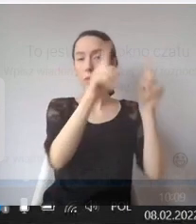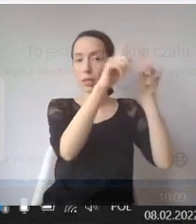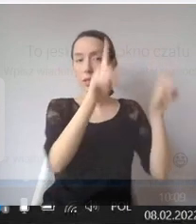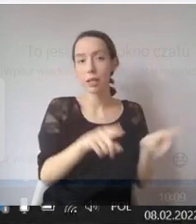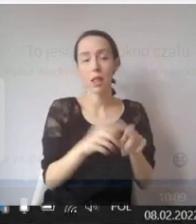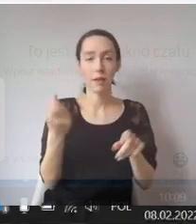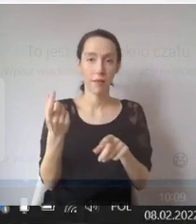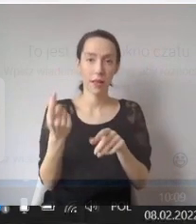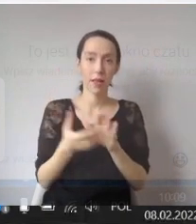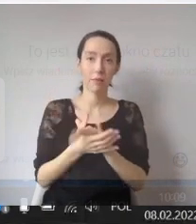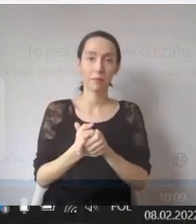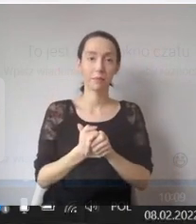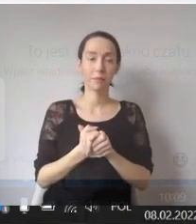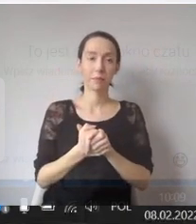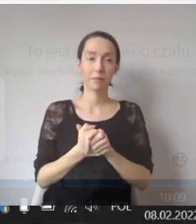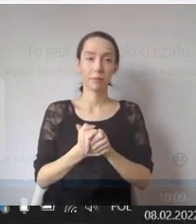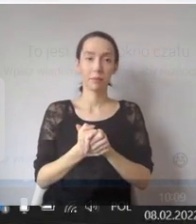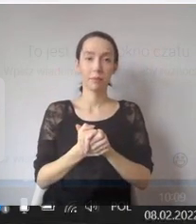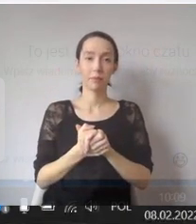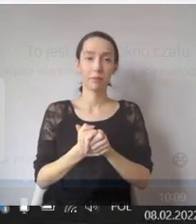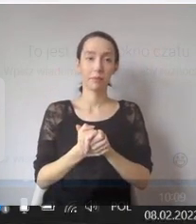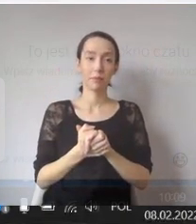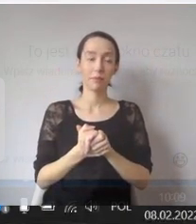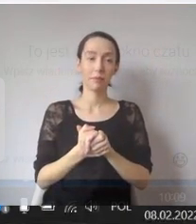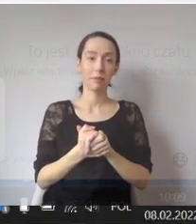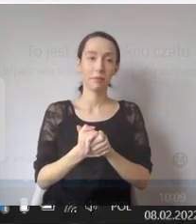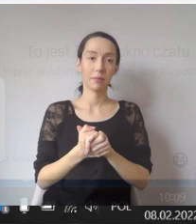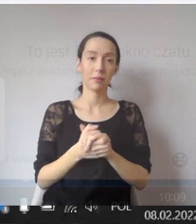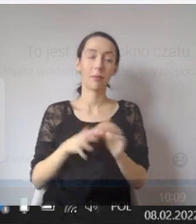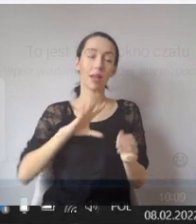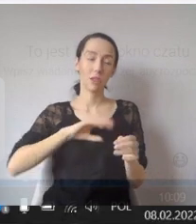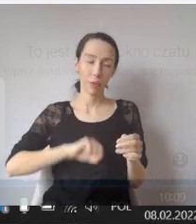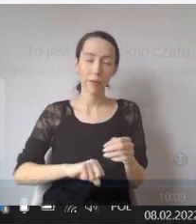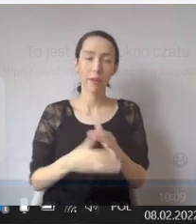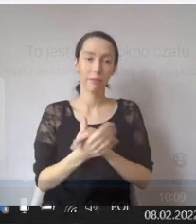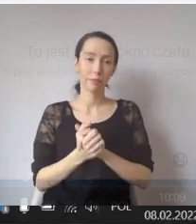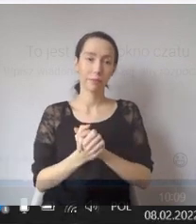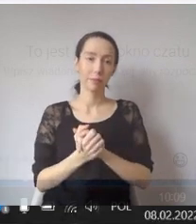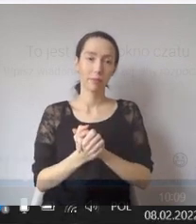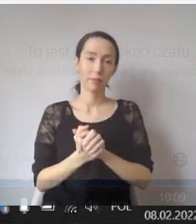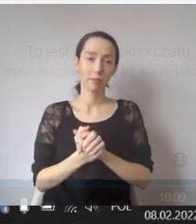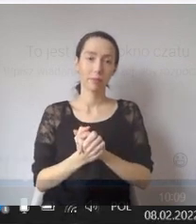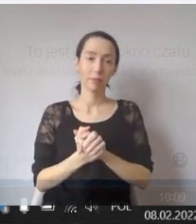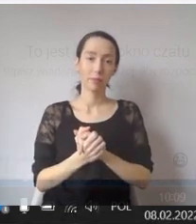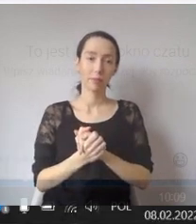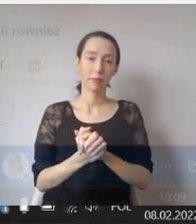chwilę, także tutaj będę wdzięczna za cierpliwość.